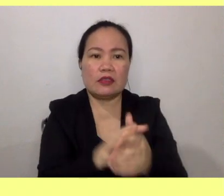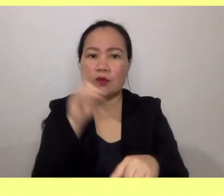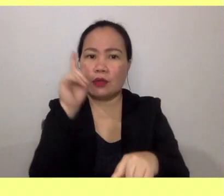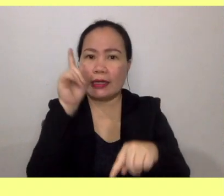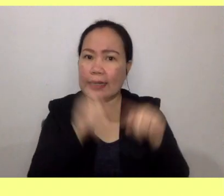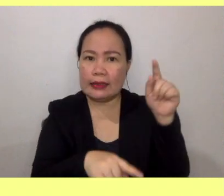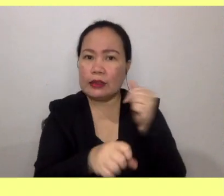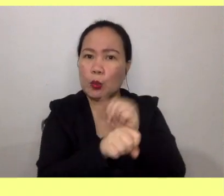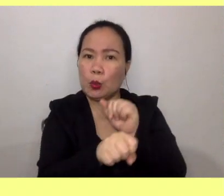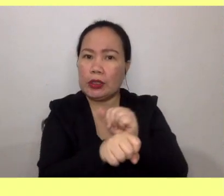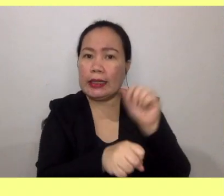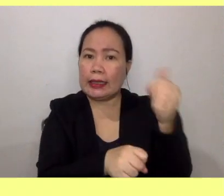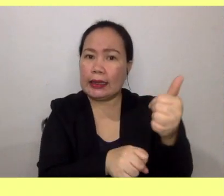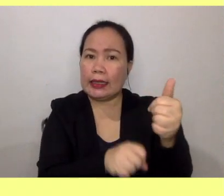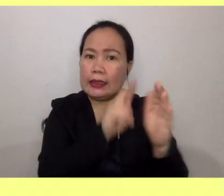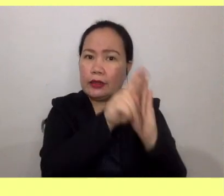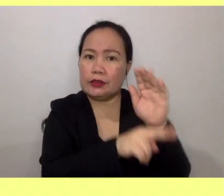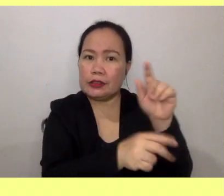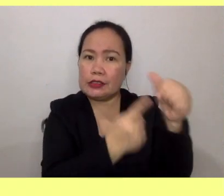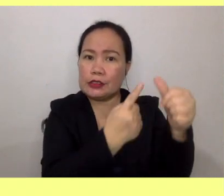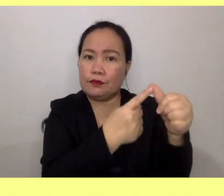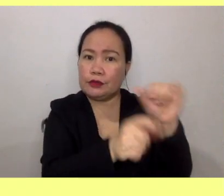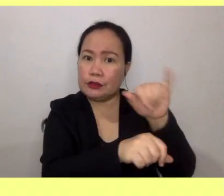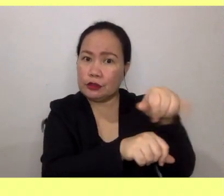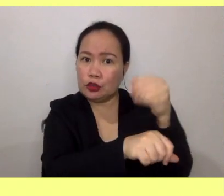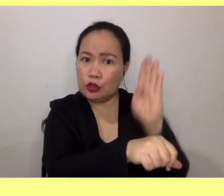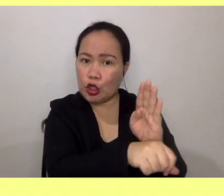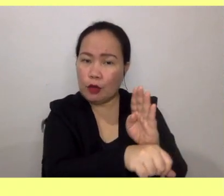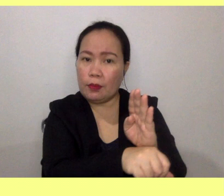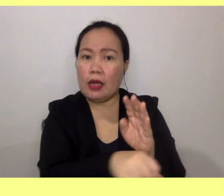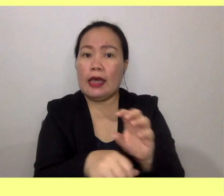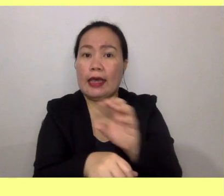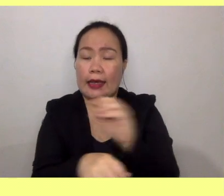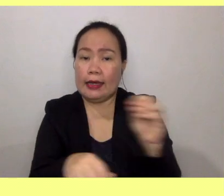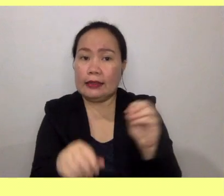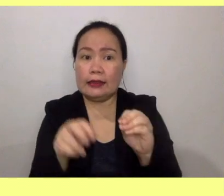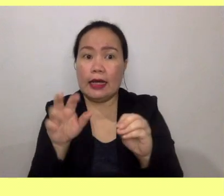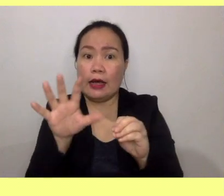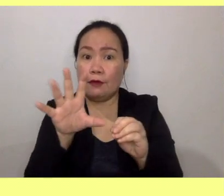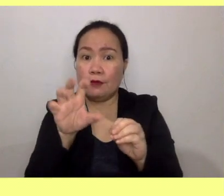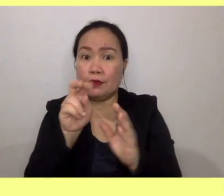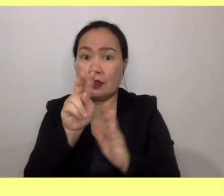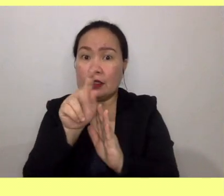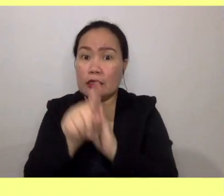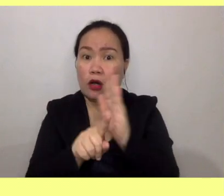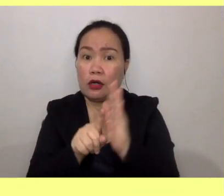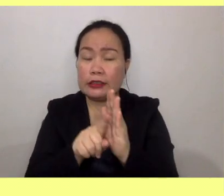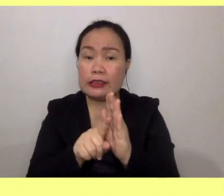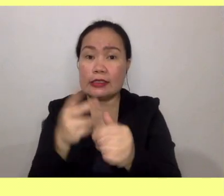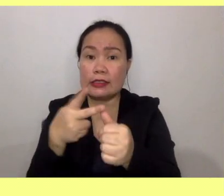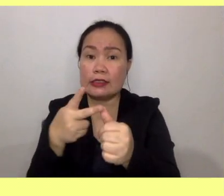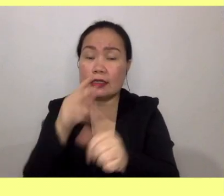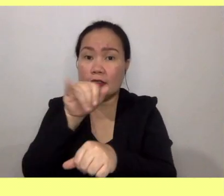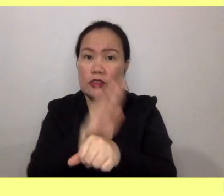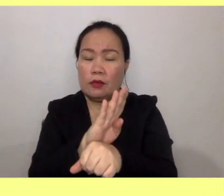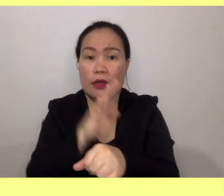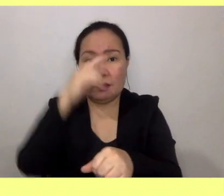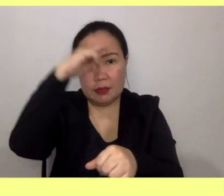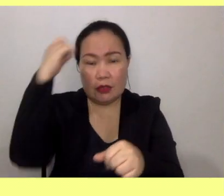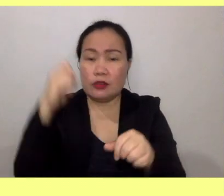at 15 hours sa second job. Bakit? Hindi siya makakapag-earn ng minimum of